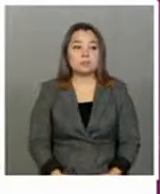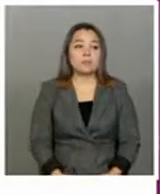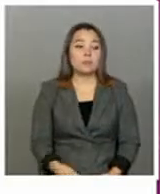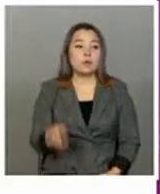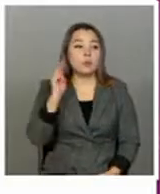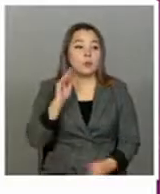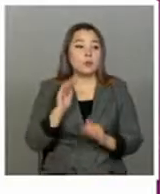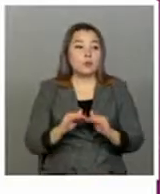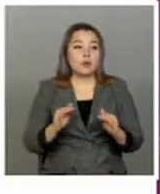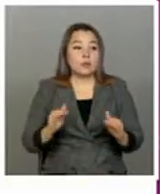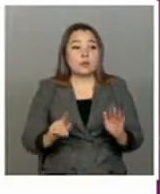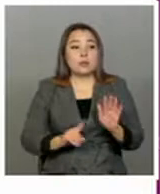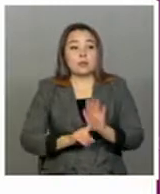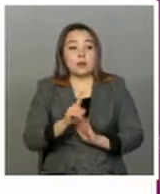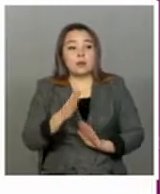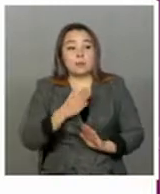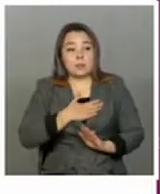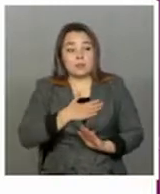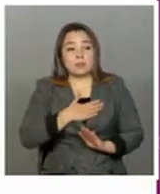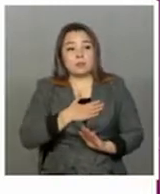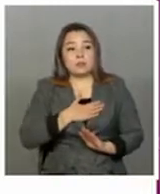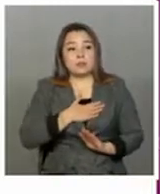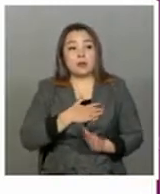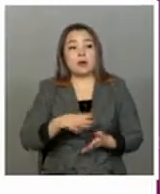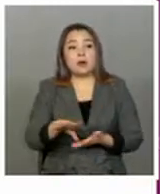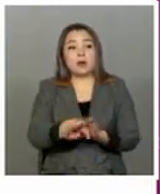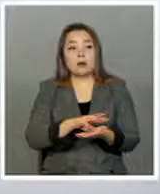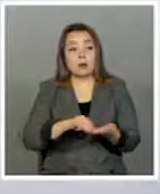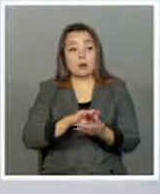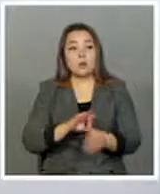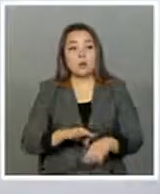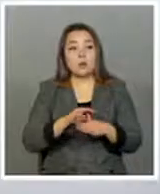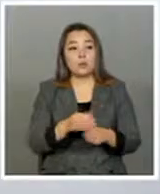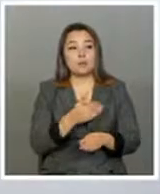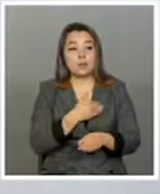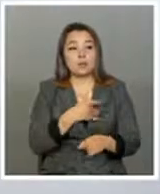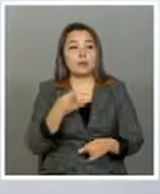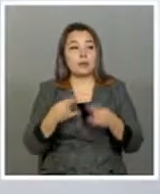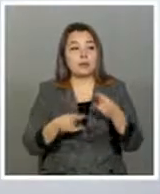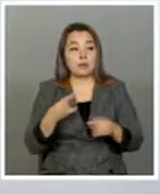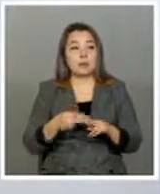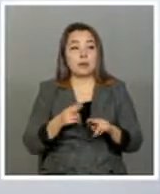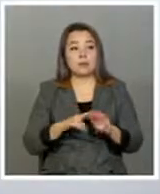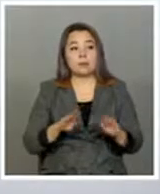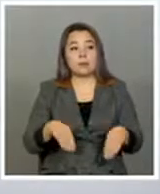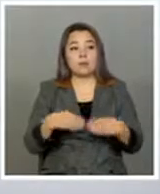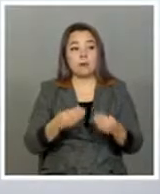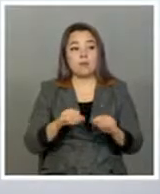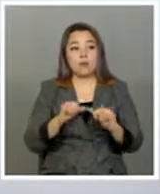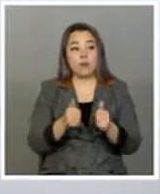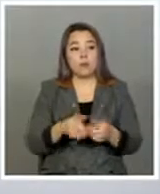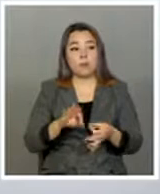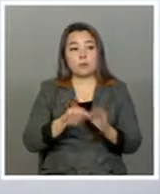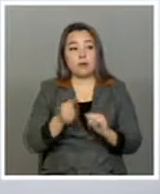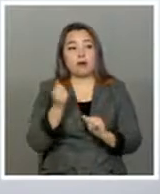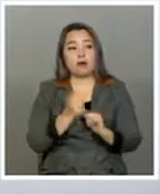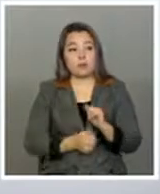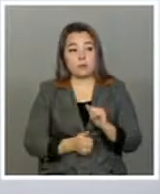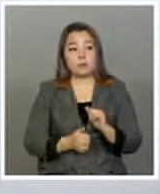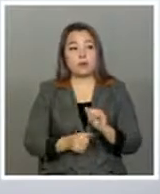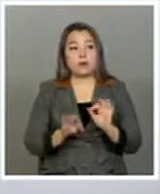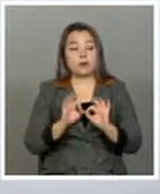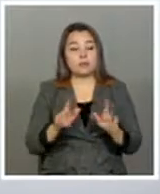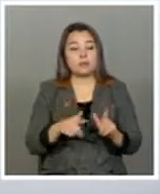Оқушылар, алдыменен біз қайталап өтейік. Экранда берілген формулалардың әрқайсысын